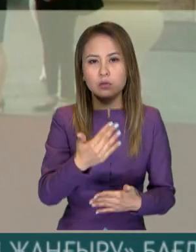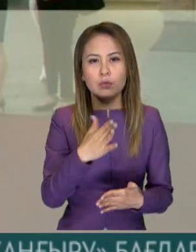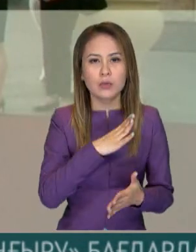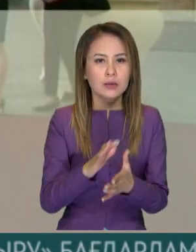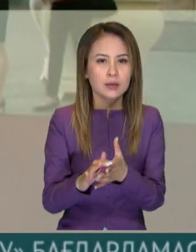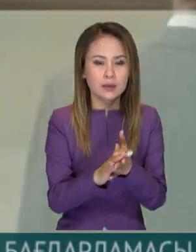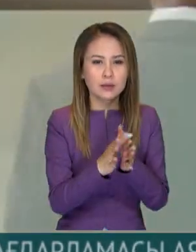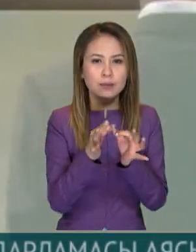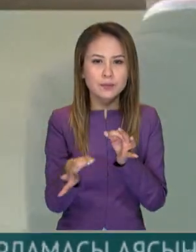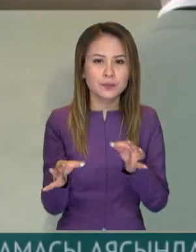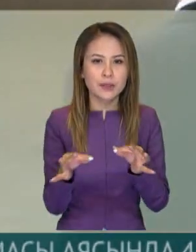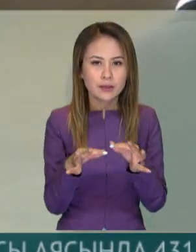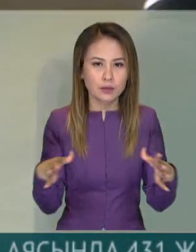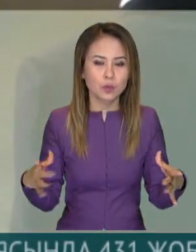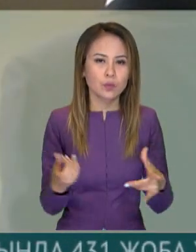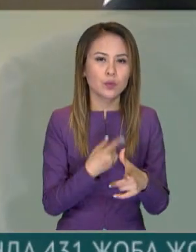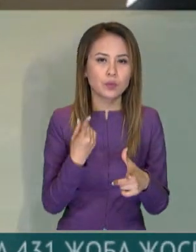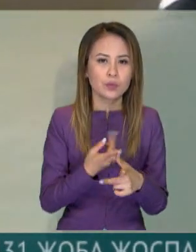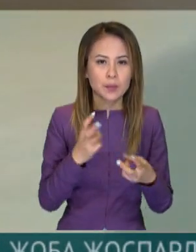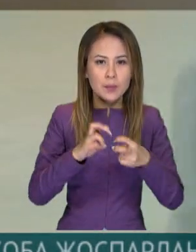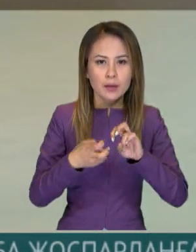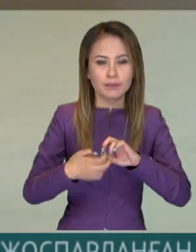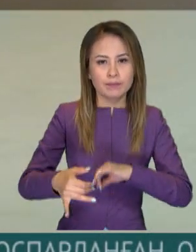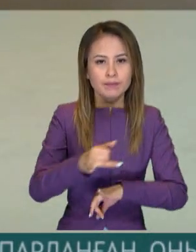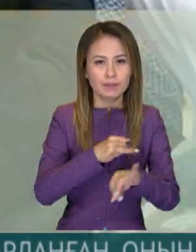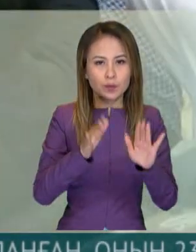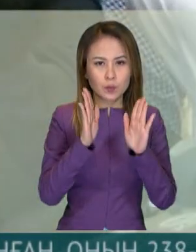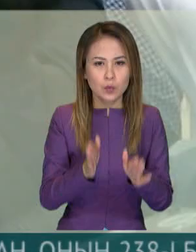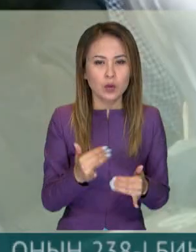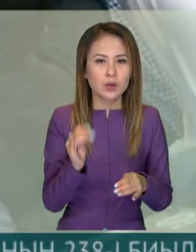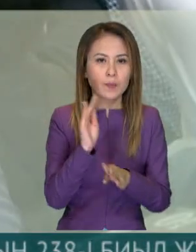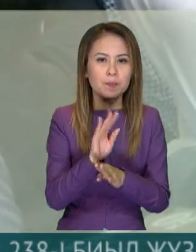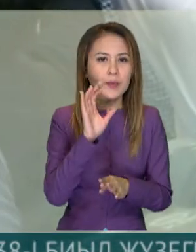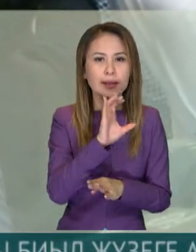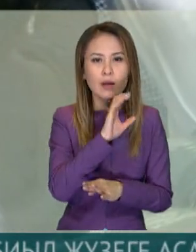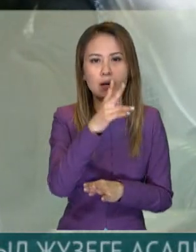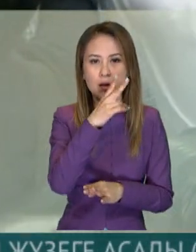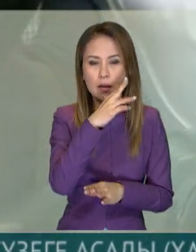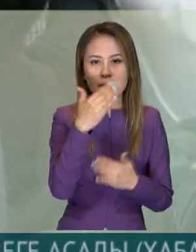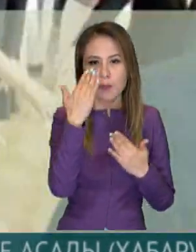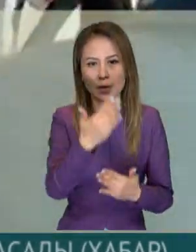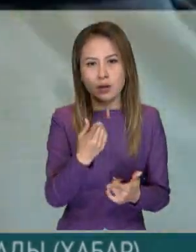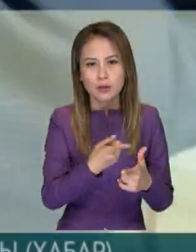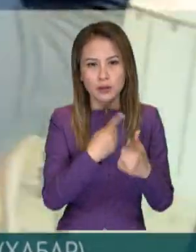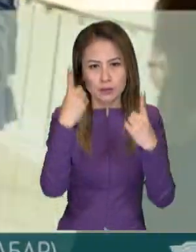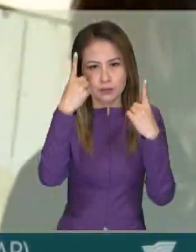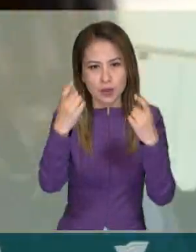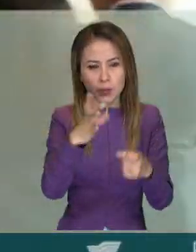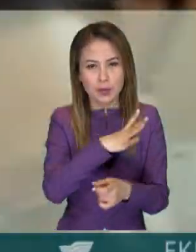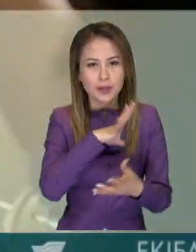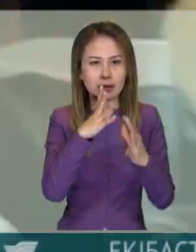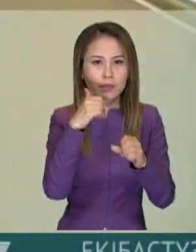бейбітшілік және аймақты ядролық қарудан азат ету мәселесін талқылайды. Бұл туралы Солтүстік Кореяның ақпарат агенттігі хабарлады. Екі ел